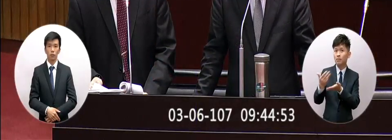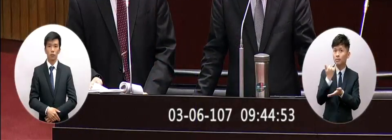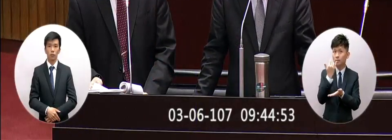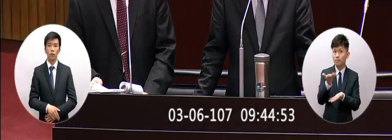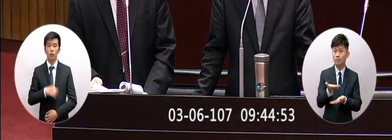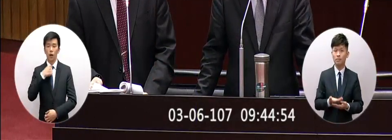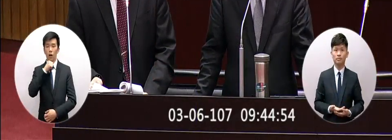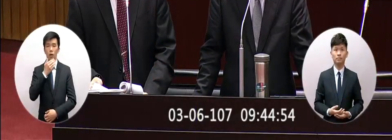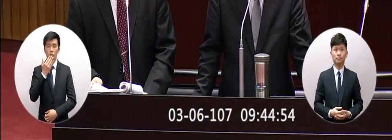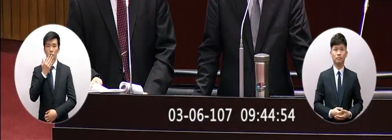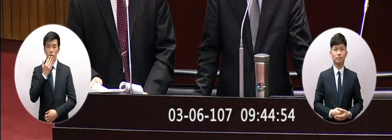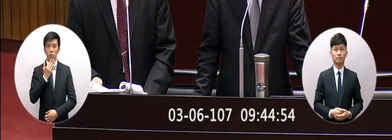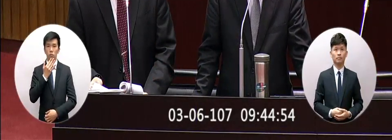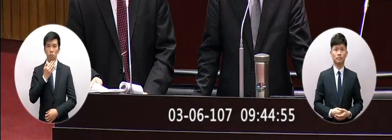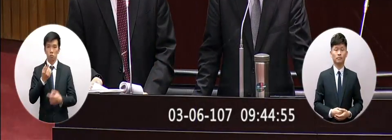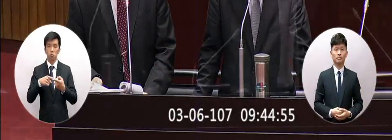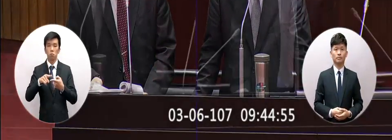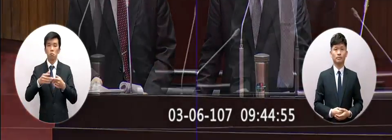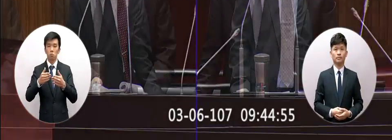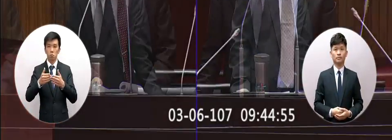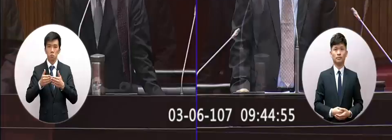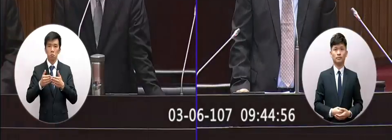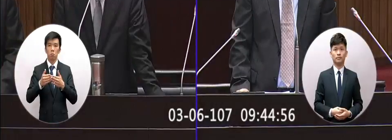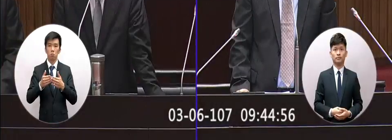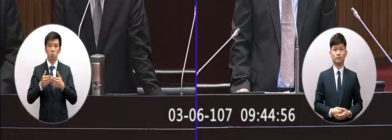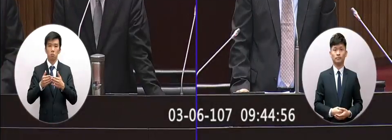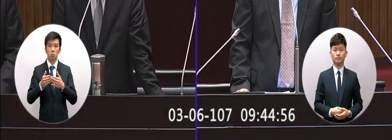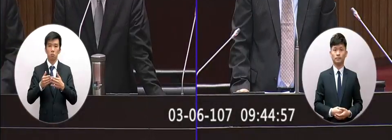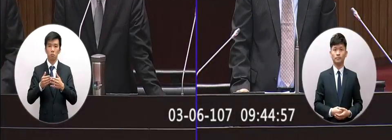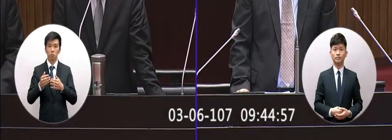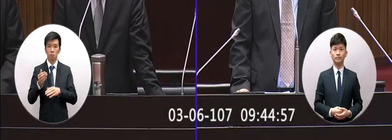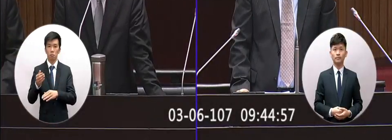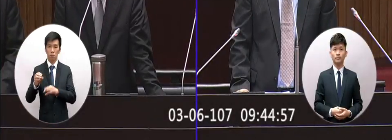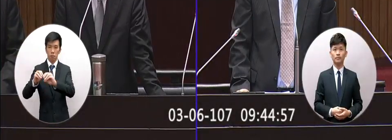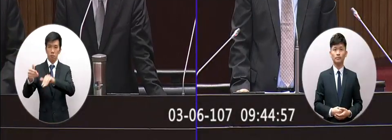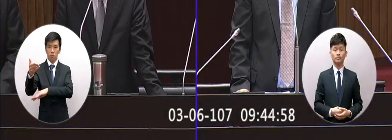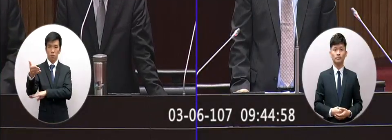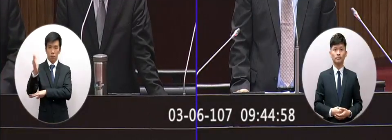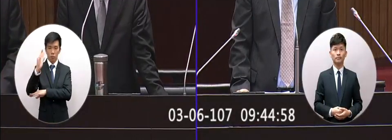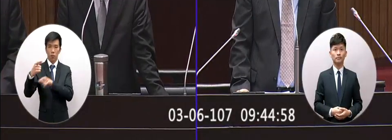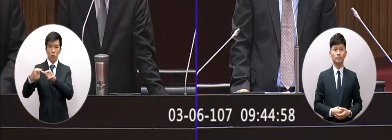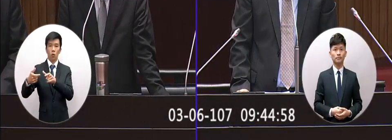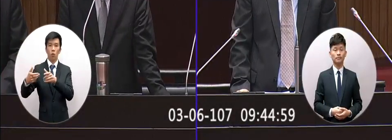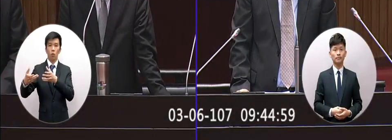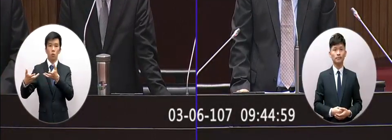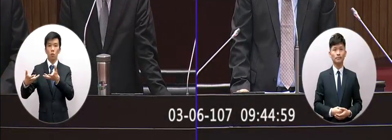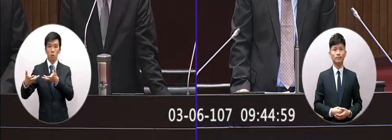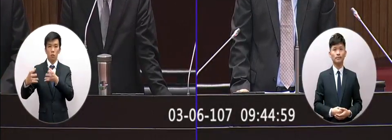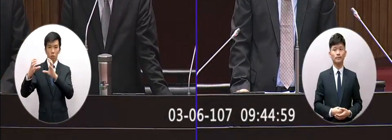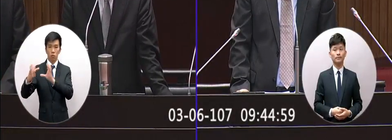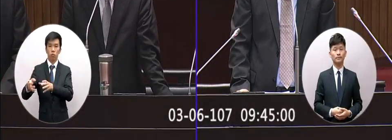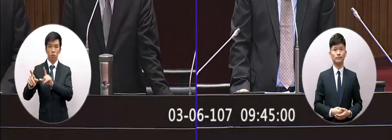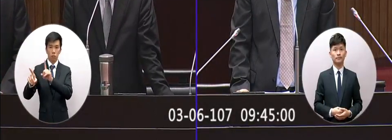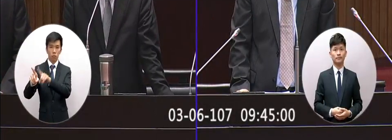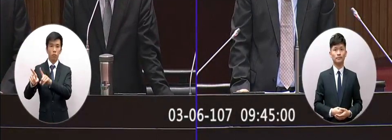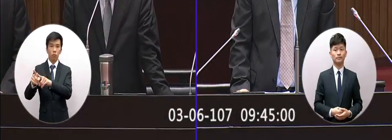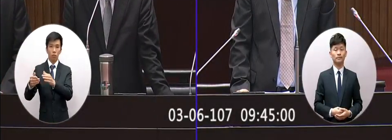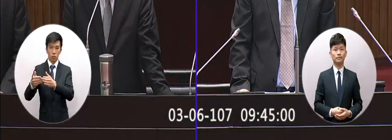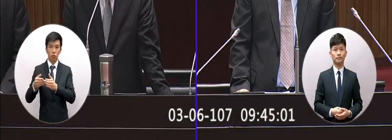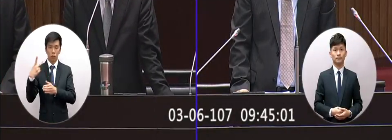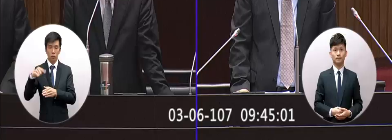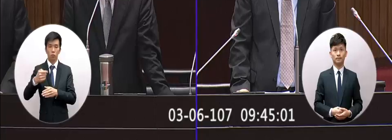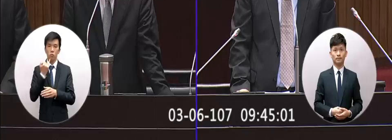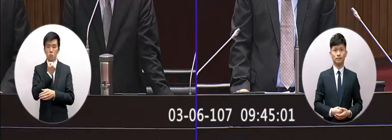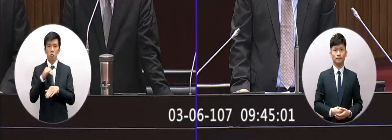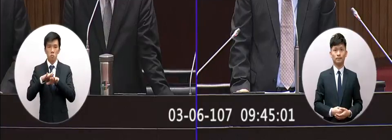糖理应、哦、配合这个地方在公共建设或者是安全考量